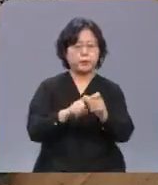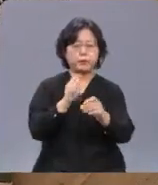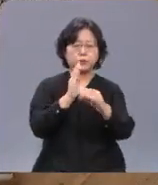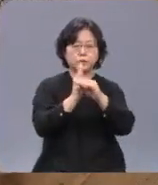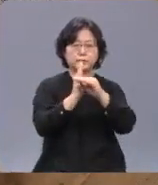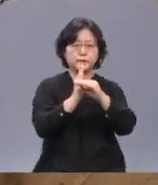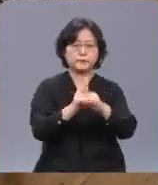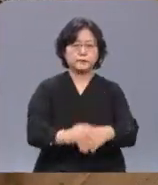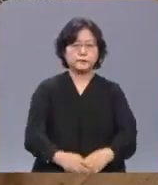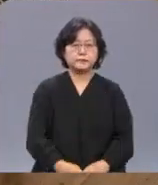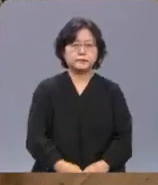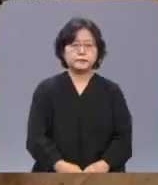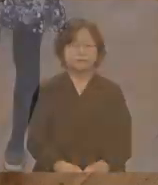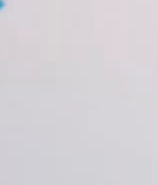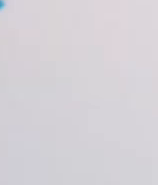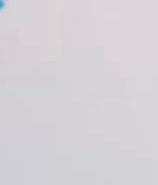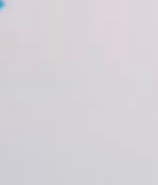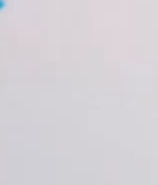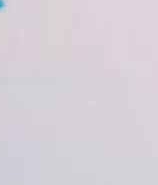세웠습니다.